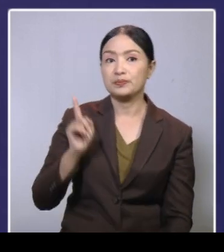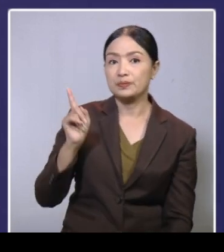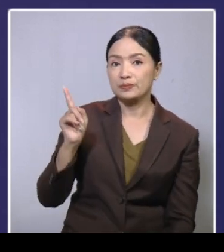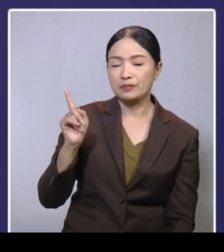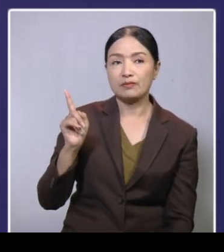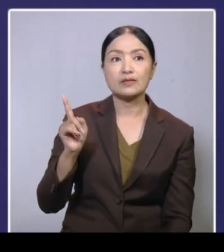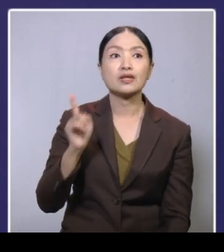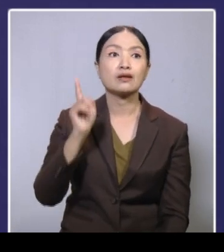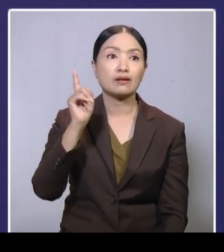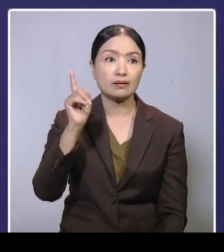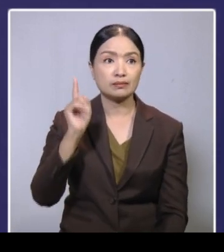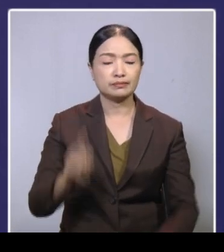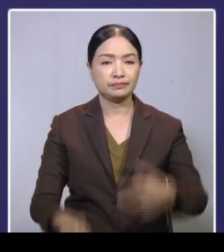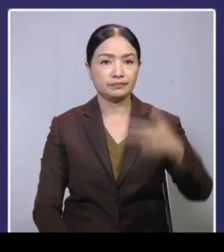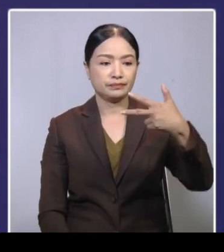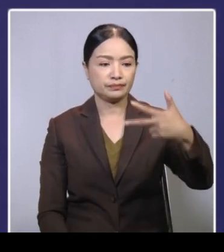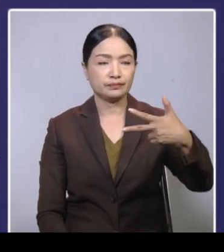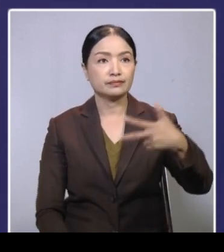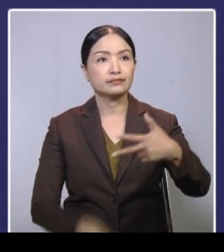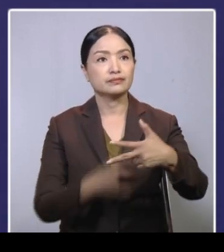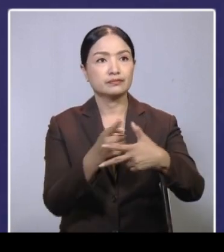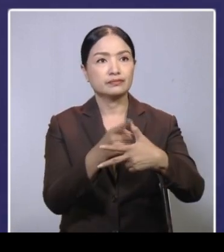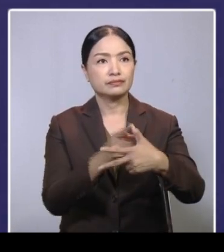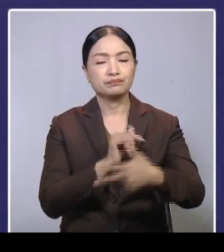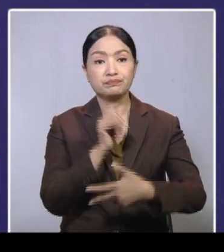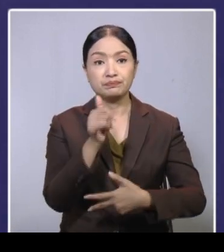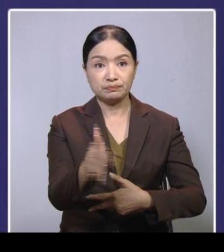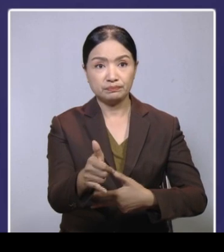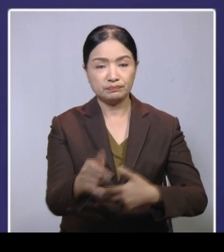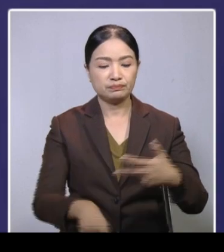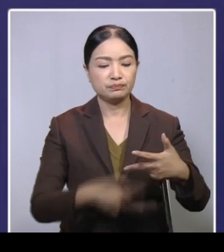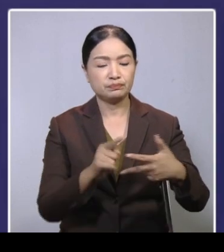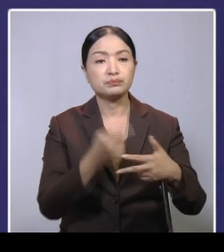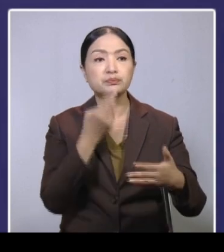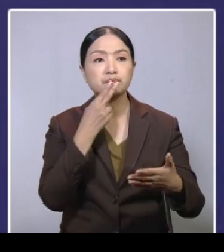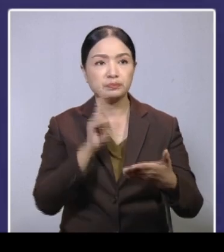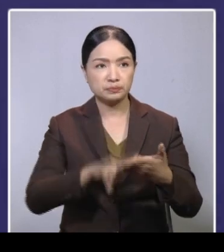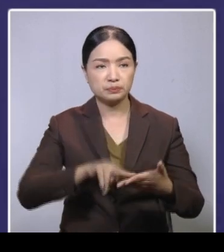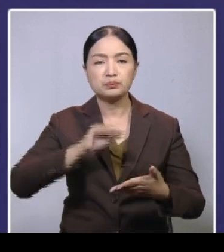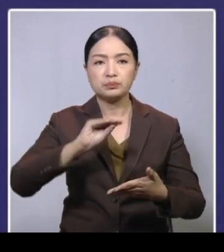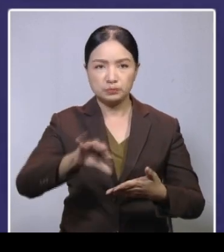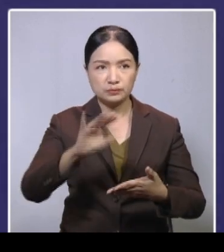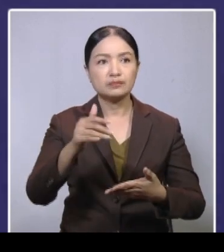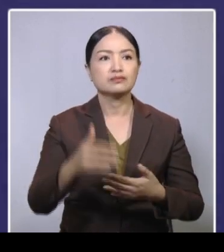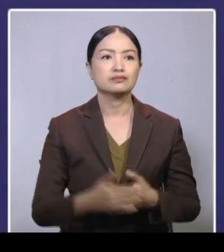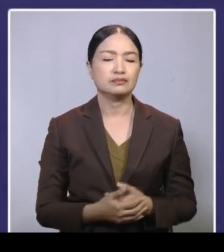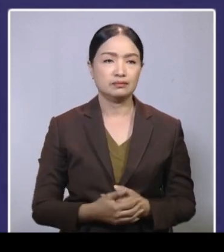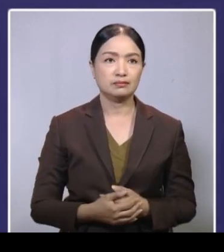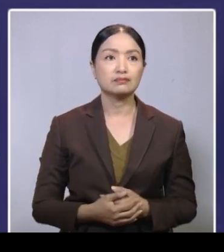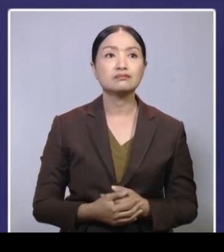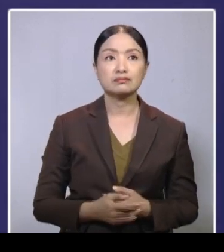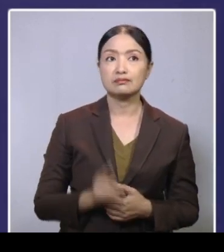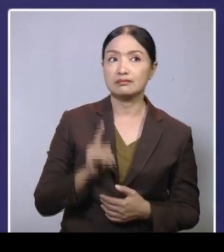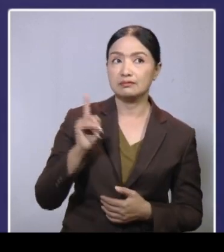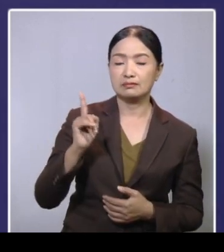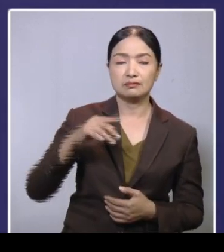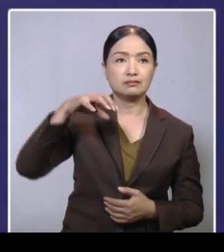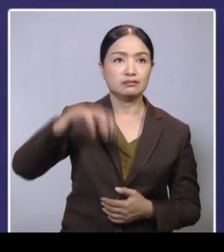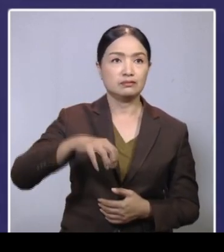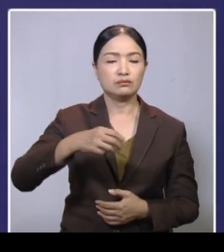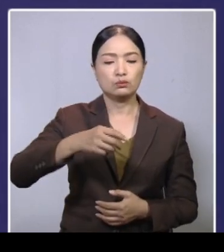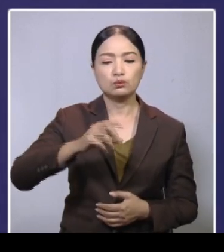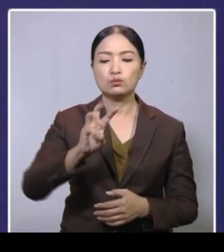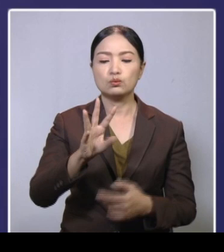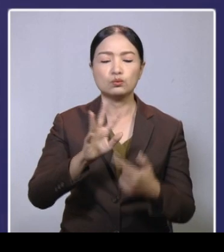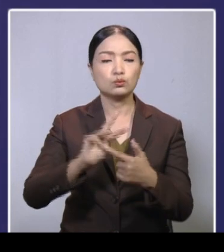ที่ช่องช่องทางหนจะไปด้วยตัวเองก็ได้หรือว่าไปรษณีย์ส่งไปที่สำนักการวางผังและพัฒนาเมือง